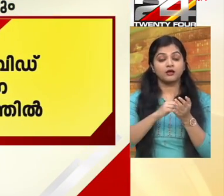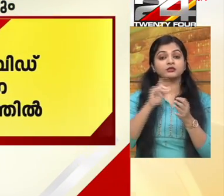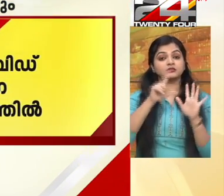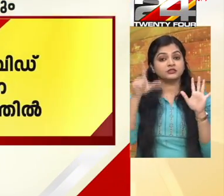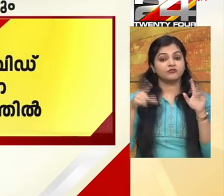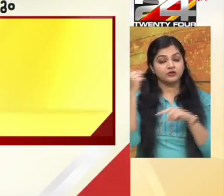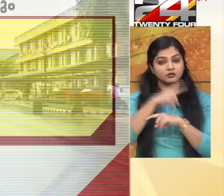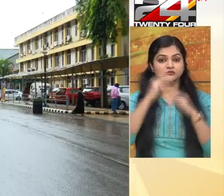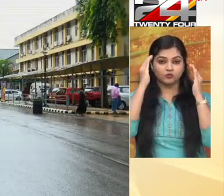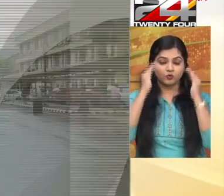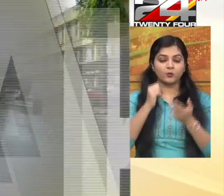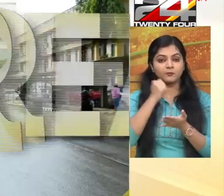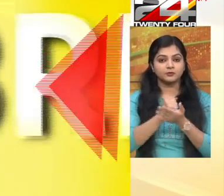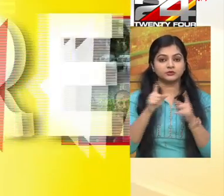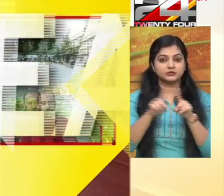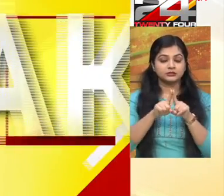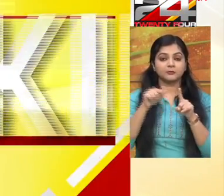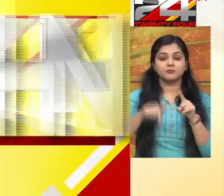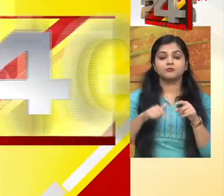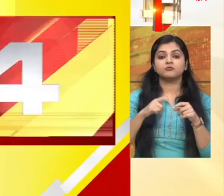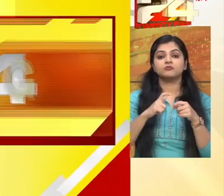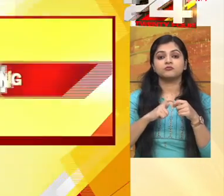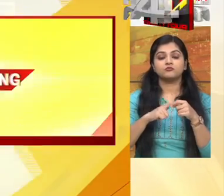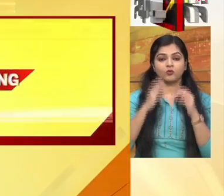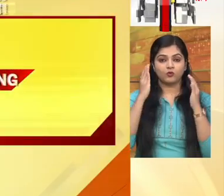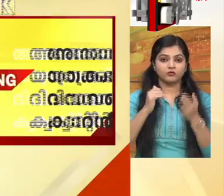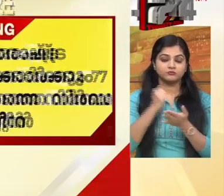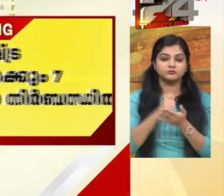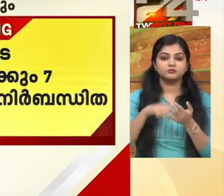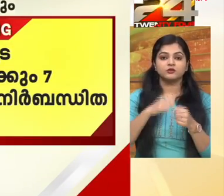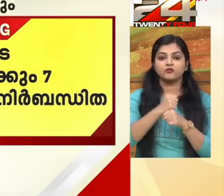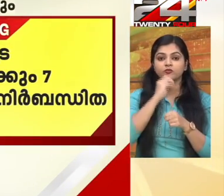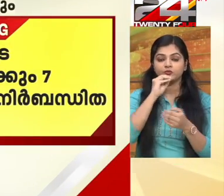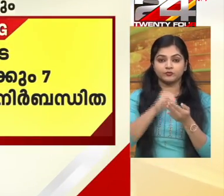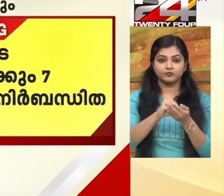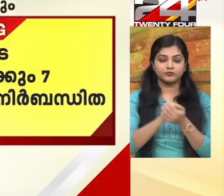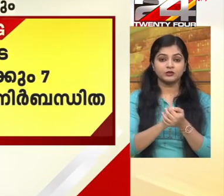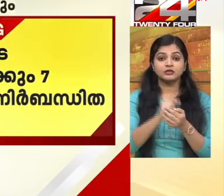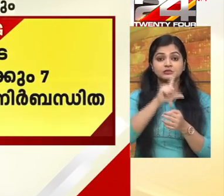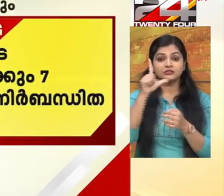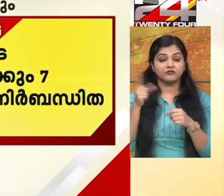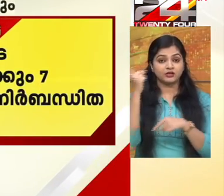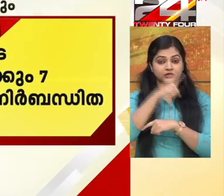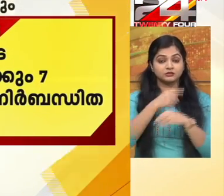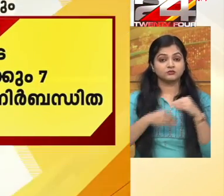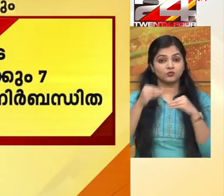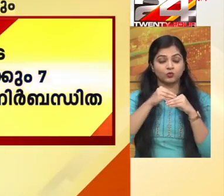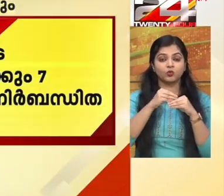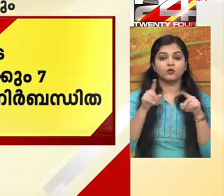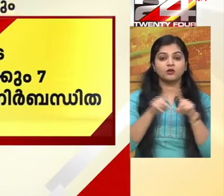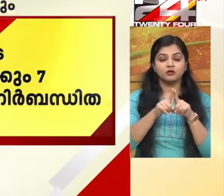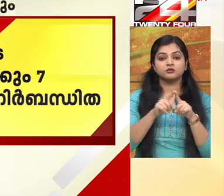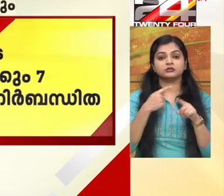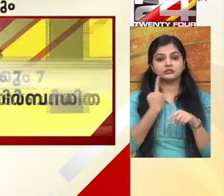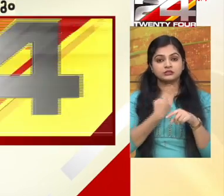നൽകിയിട്ടുണ്ട്. 7 ദിവസത്തെ നിർബന്ധിത ക്വാറന്റൈൻ പറയുമ്പോഴും 7 ദിവസത്തെ സ്വയം നിരീക്ഷണം കൂടി പ്രഖ്യാപിക്കുന്നുണ്ട്. അതായത് തത്വത്തിൽ വിദേശ